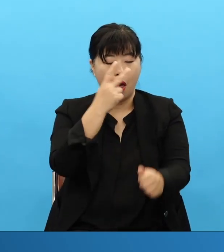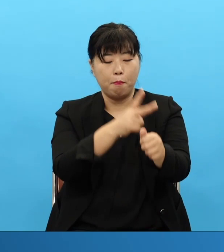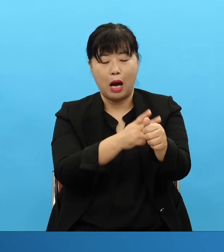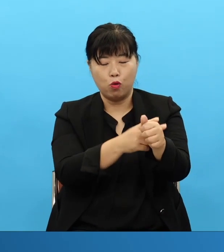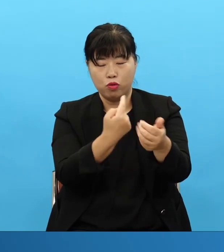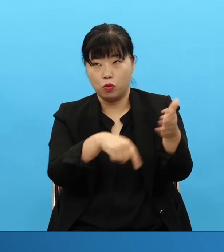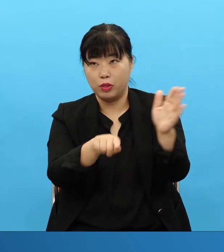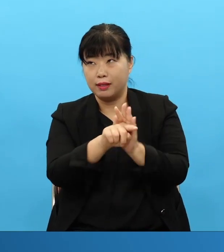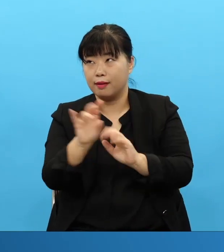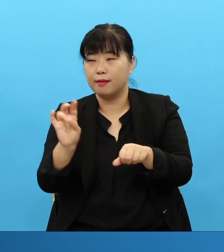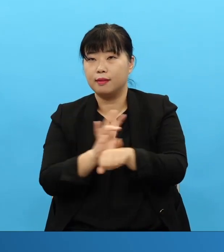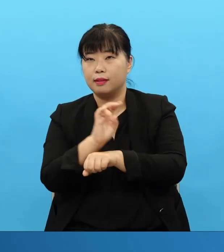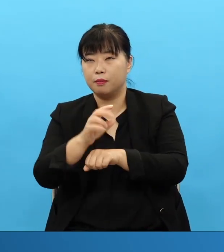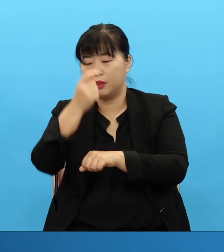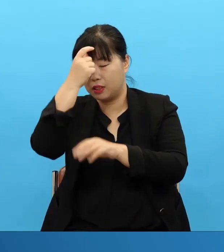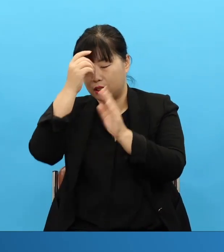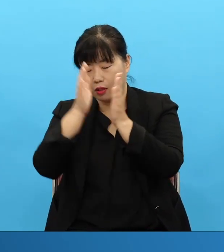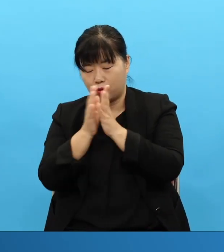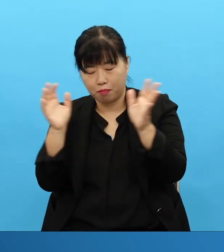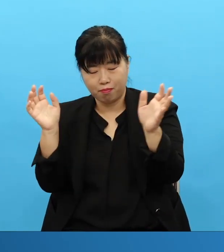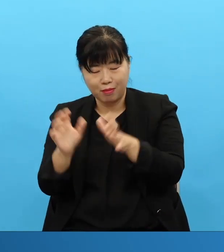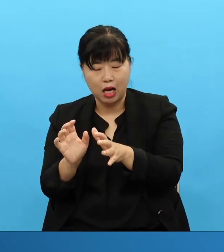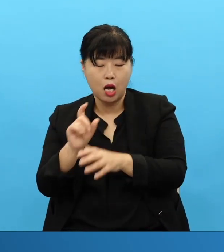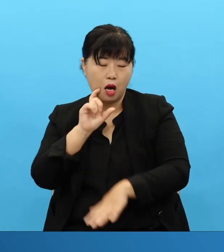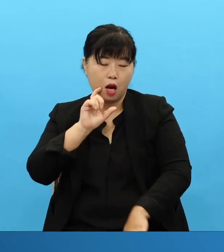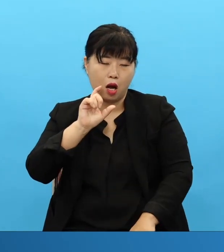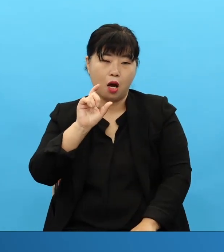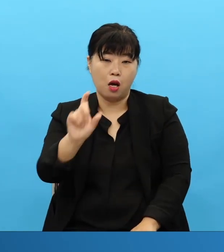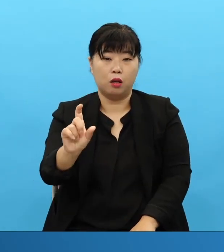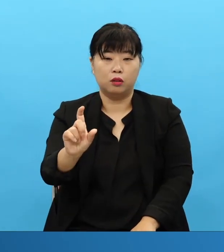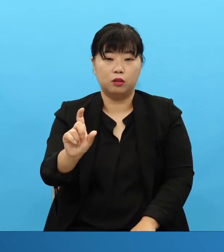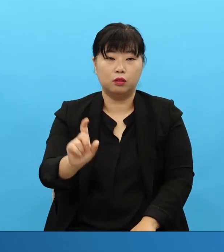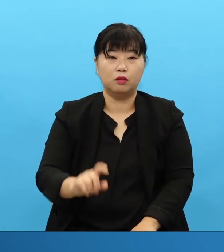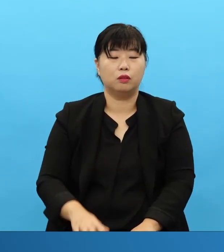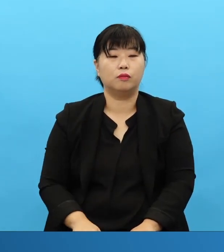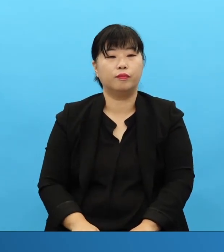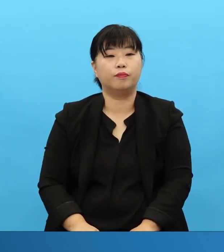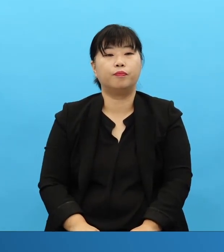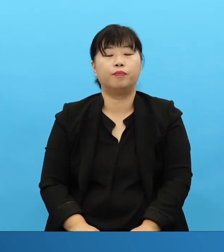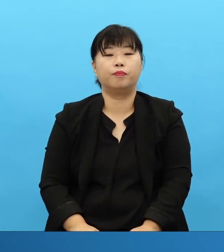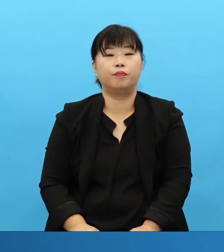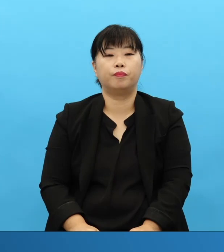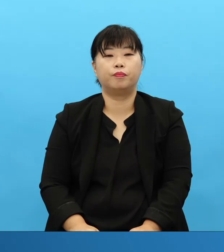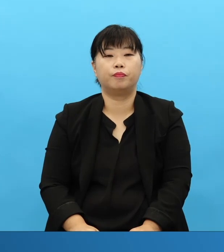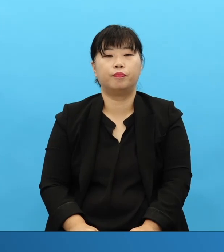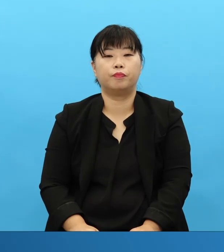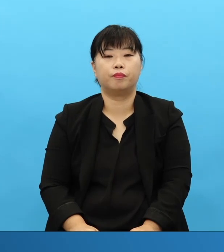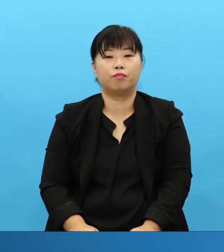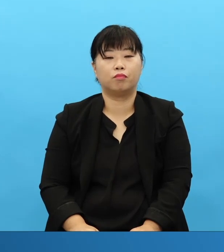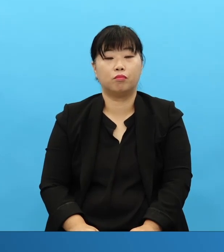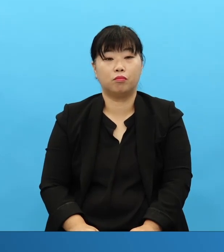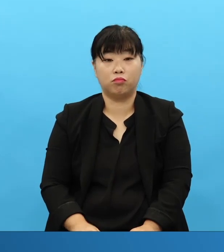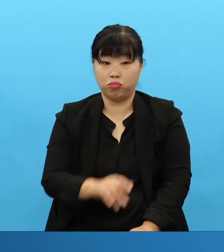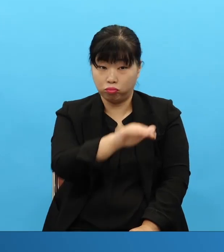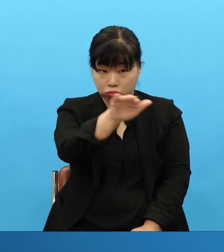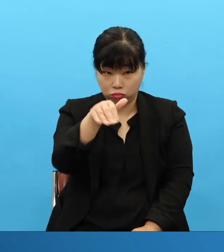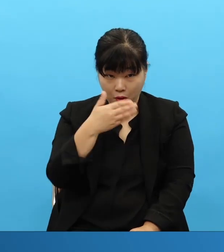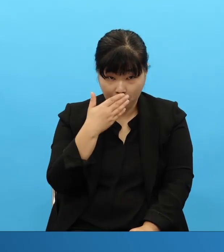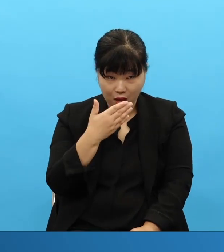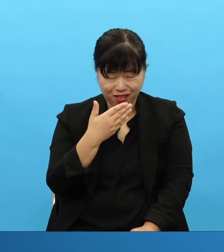extent they enjoy this blessing, they would pray 24 hours a day for 가능하겠어요? Paul. Is that possible? 이 사람들 가능했던 It was 거예요. possible for